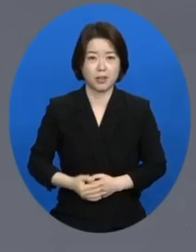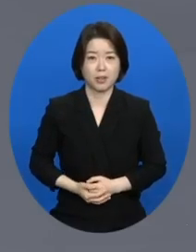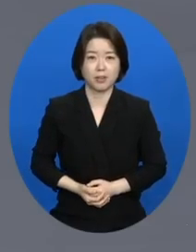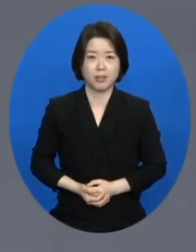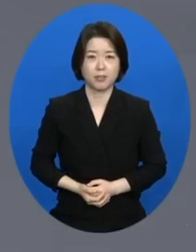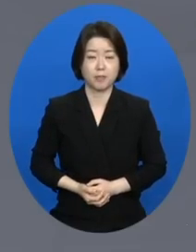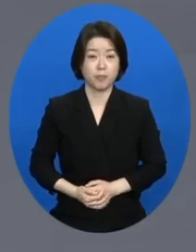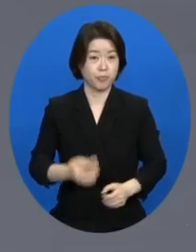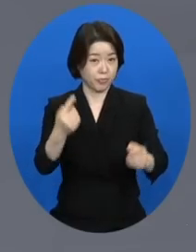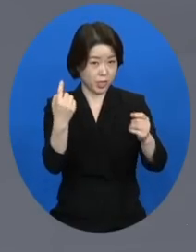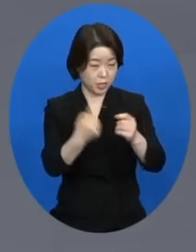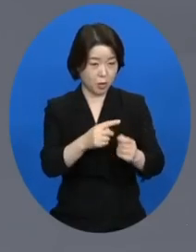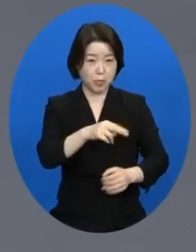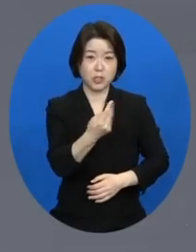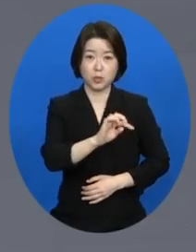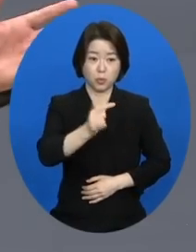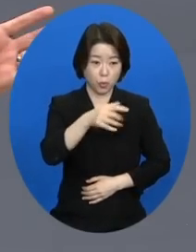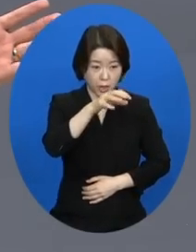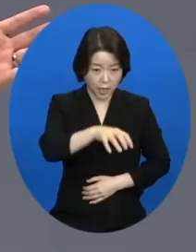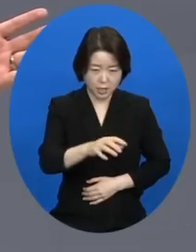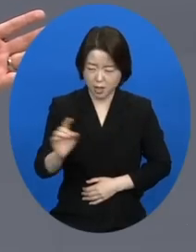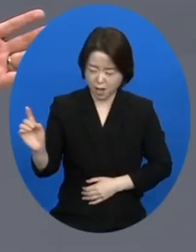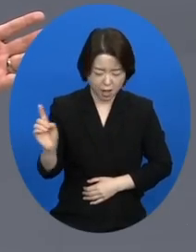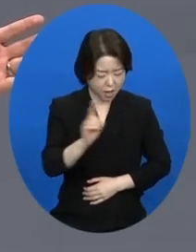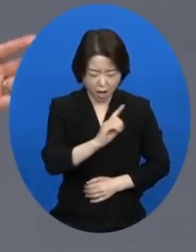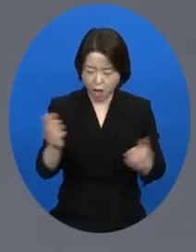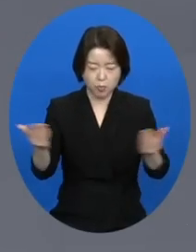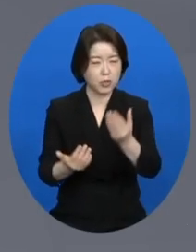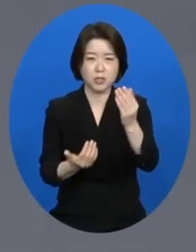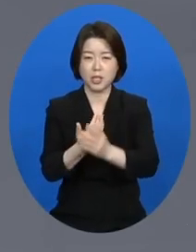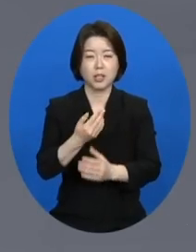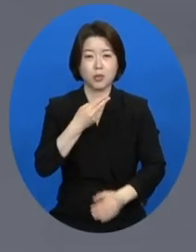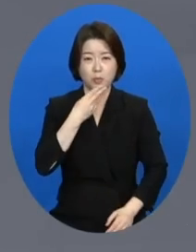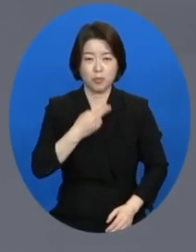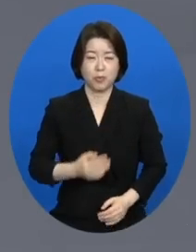데 있어요. 첫 번째 도단에서는 아무런 일이 벌어지지 않았습니다.